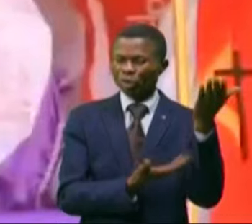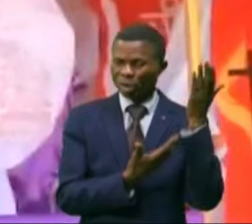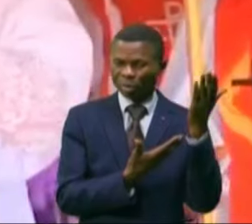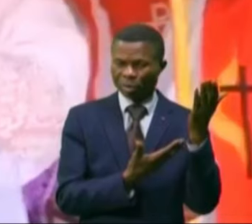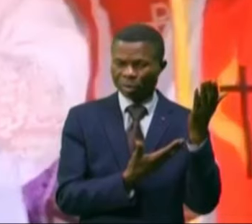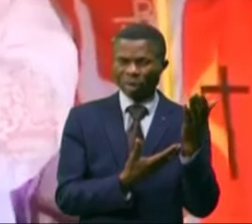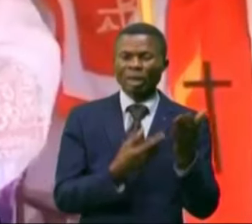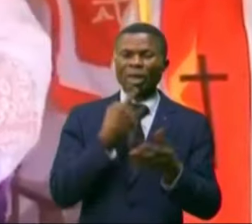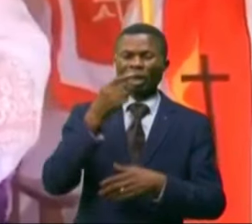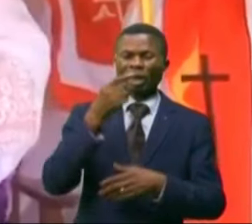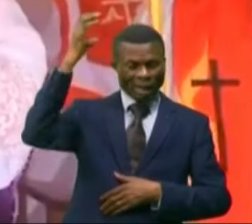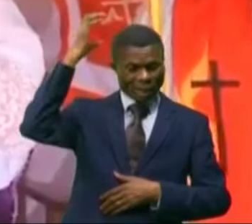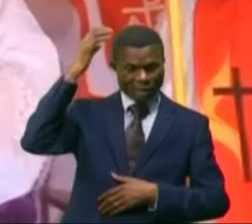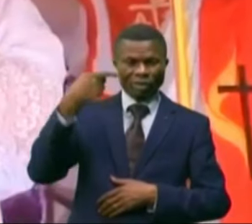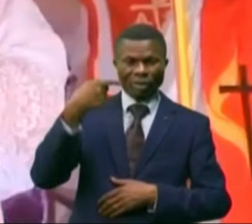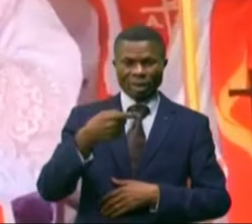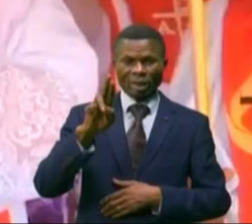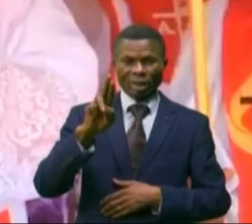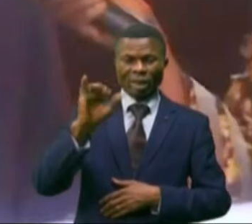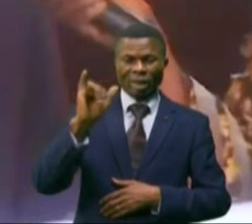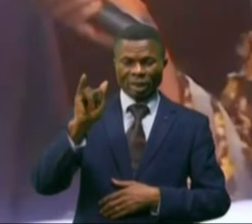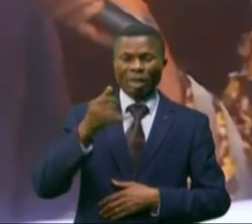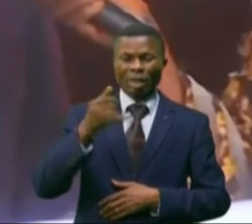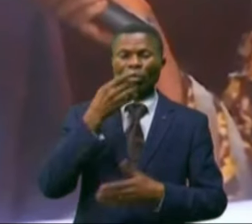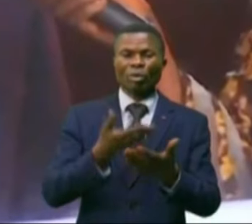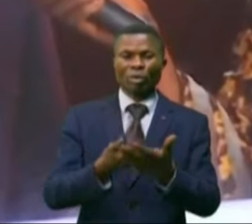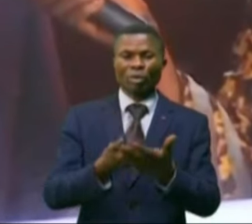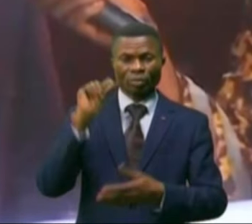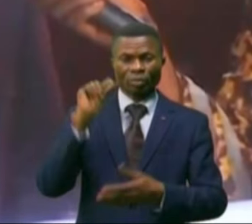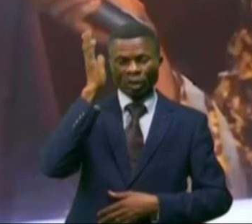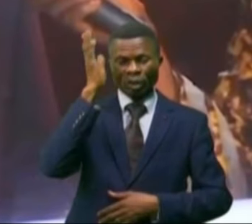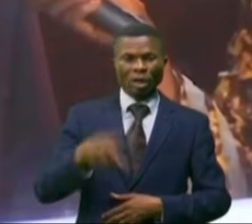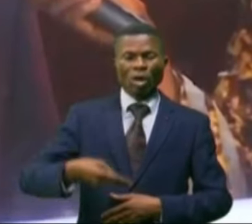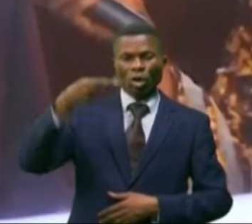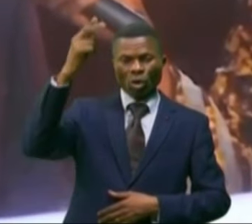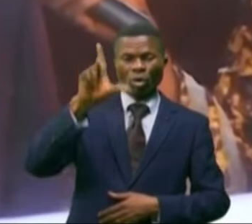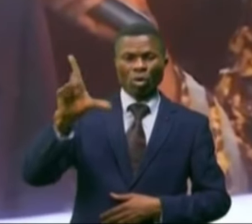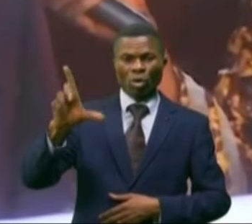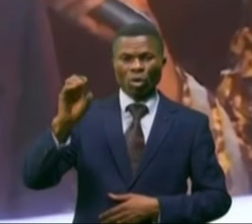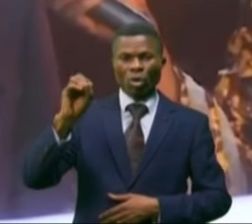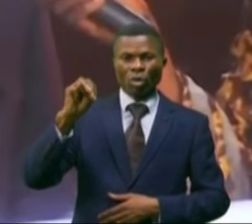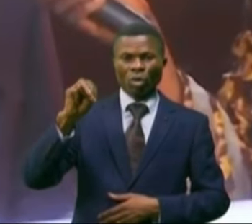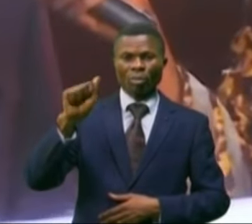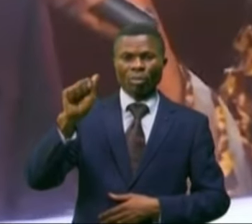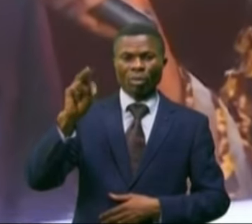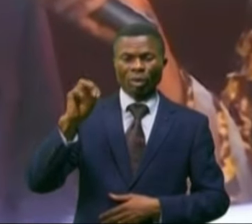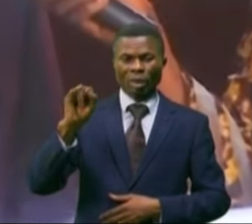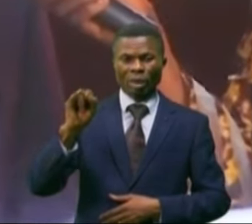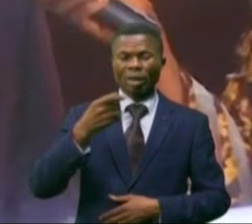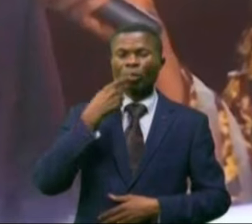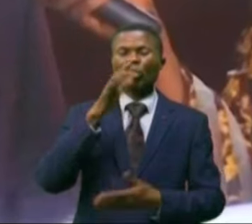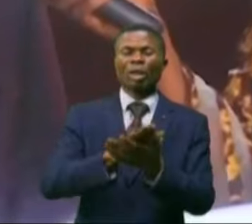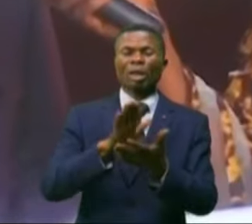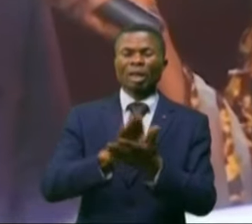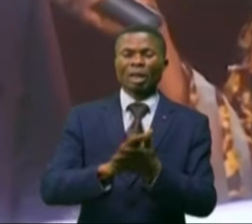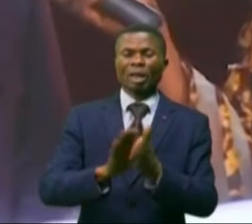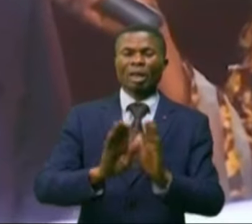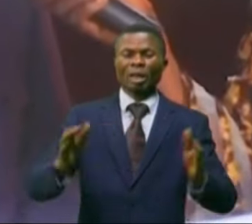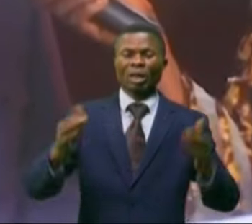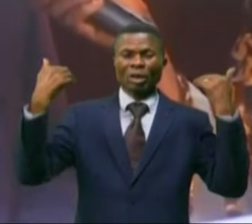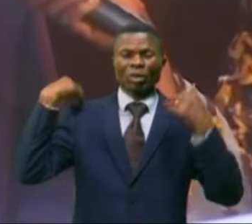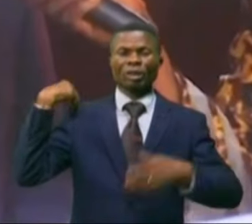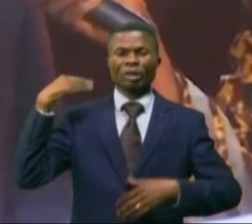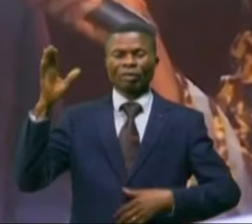dit l'évêque Guy Mandé. Prenant la parole, le gouverneur du Haut-Lomami, Banzamulume Marmo, a rendu des hommages mérités au chef de